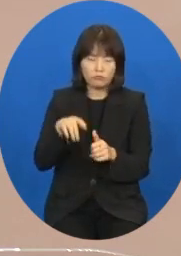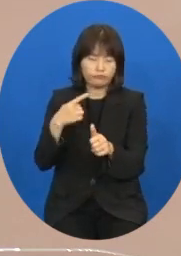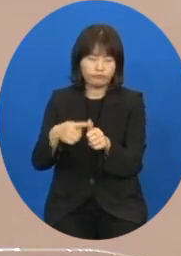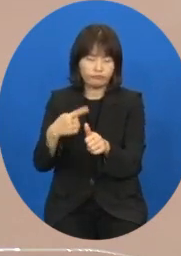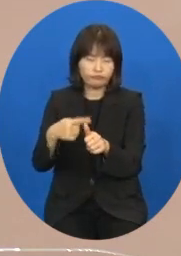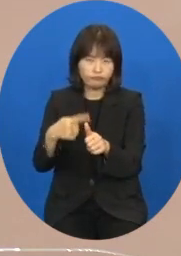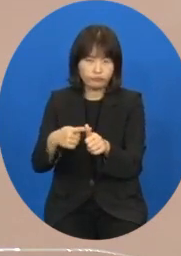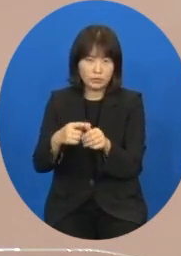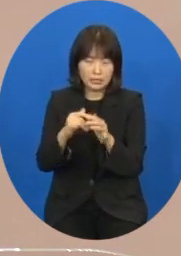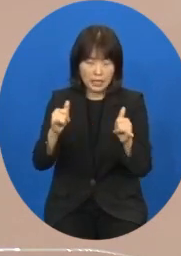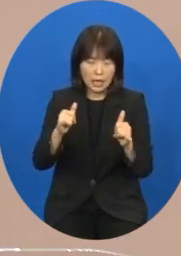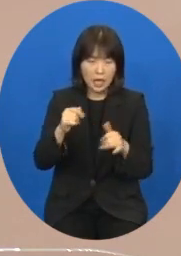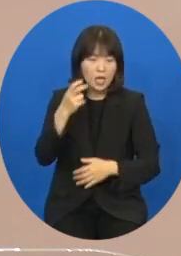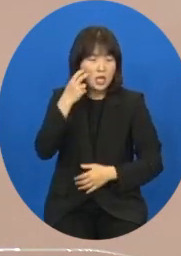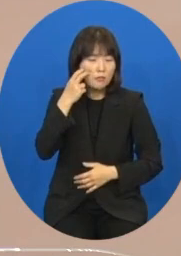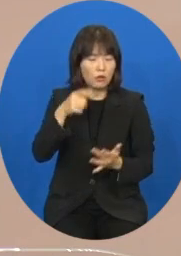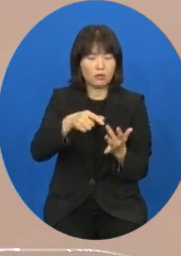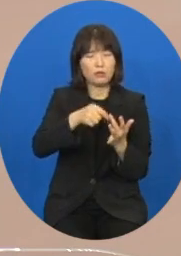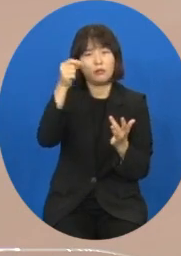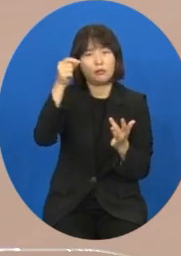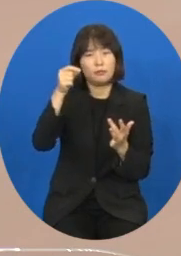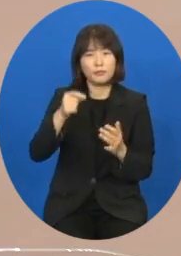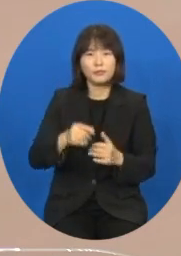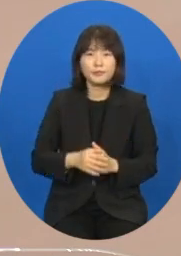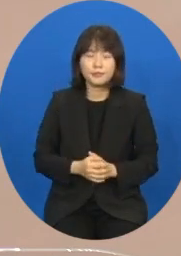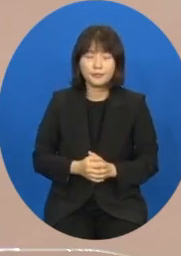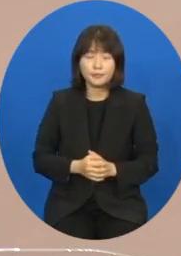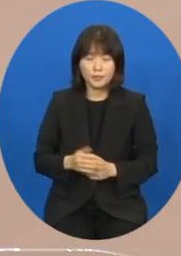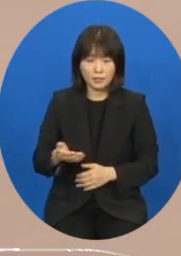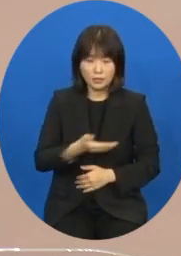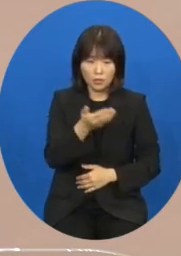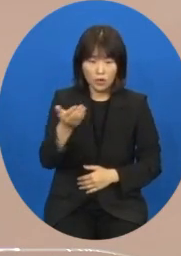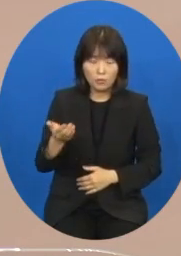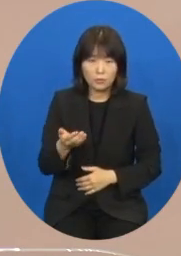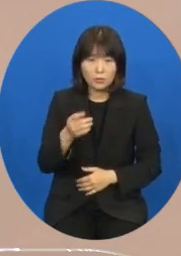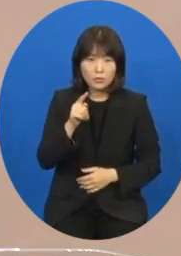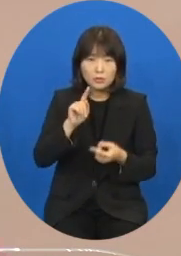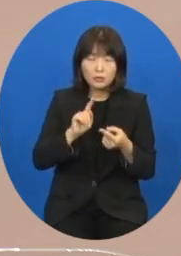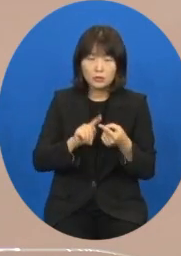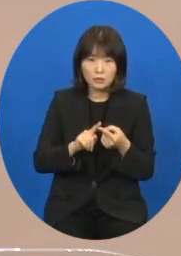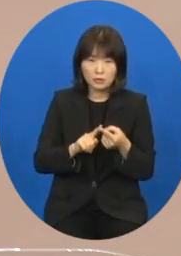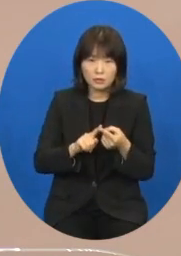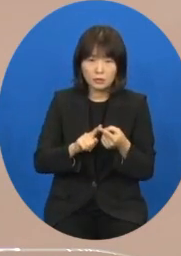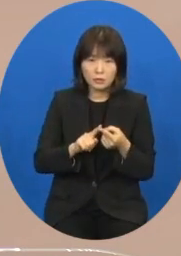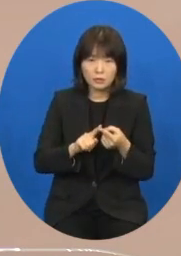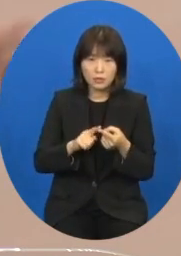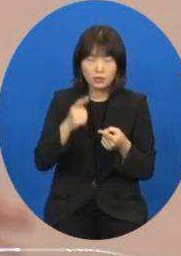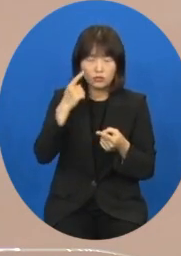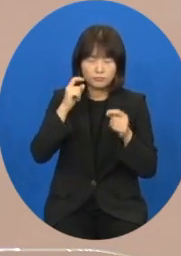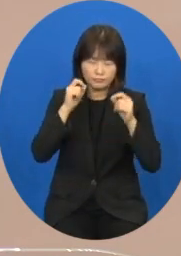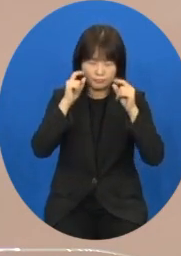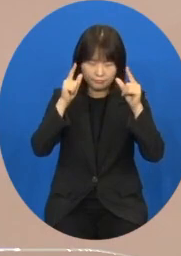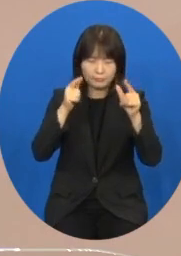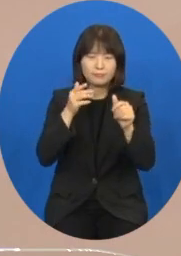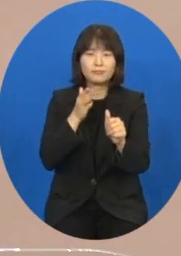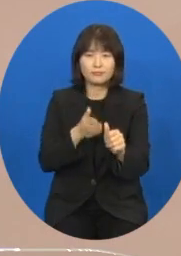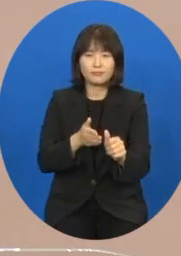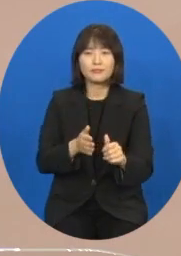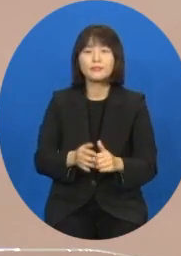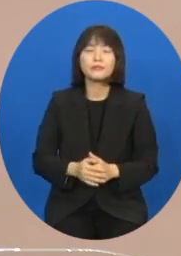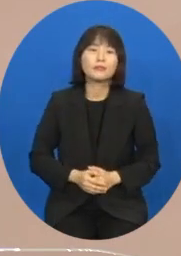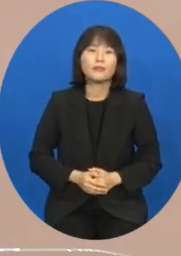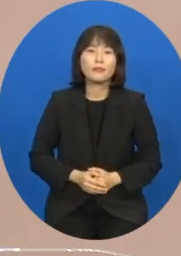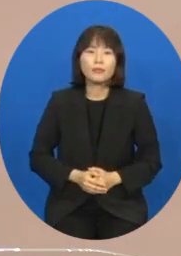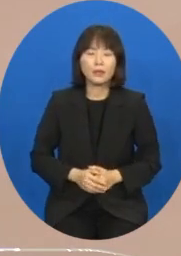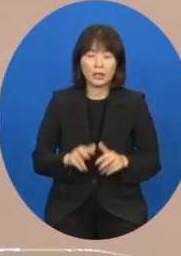사람을 일부러 택하신다는 거예요. 여러분이 그 사실에 대한 정말 눈이 뜨이게 되기를 바랍니다.